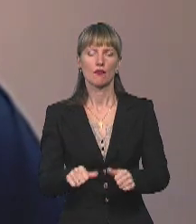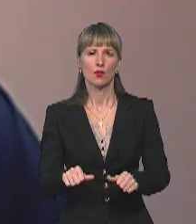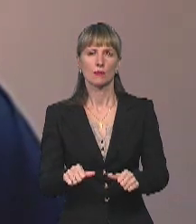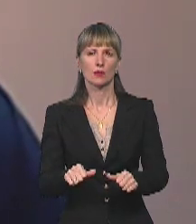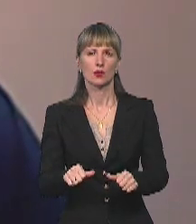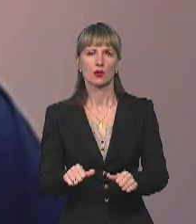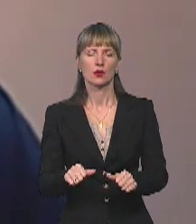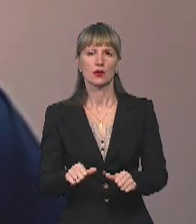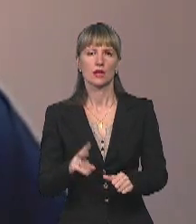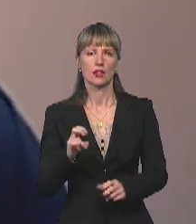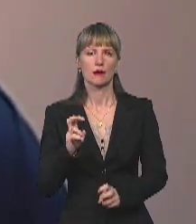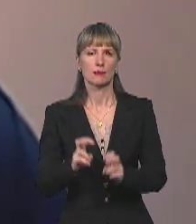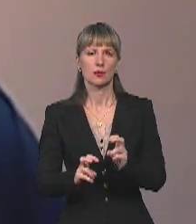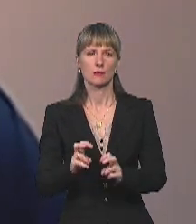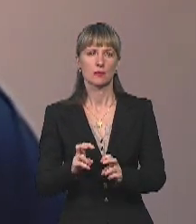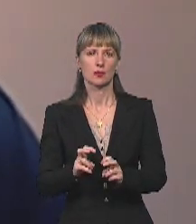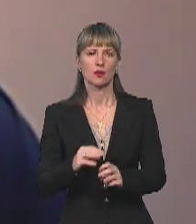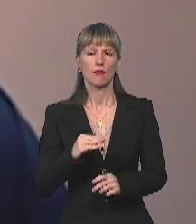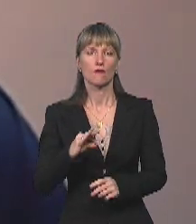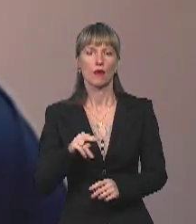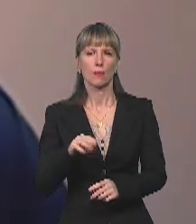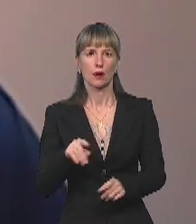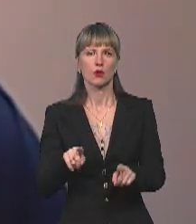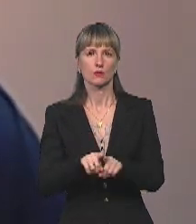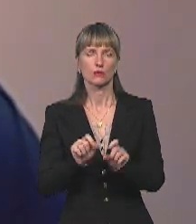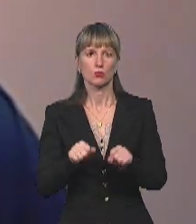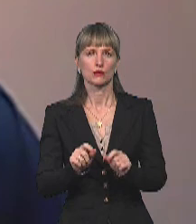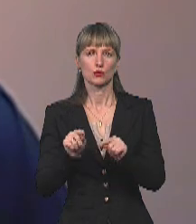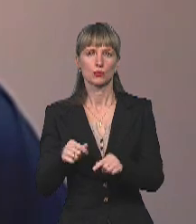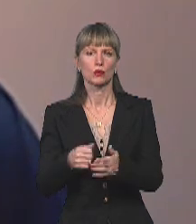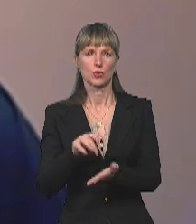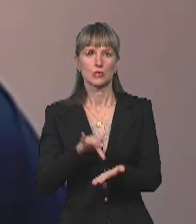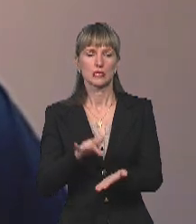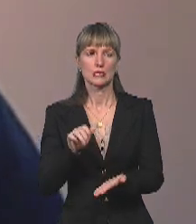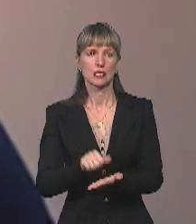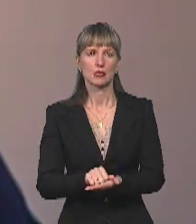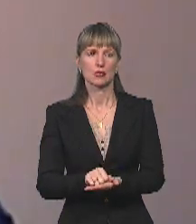приватні підприємці, вони також можуть звертатися до центрів зайнятості?